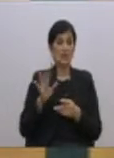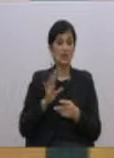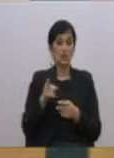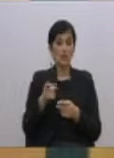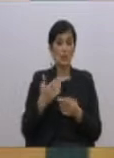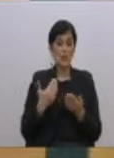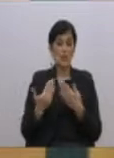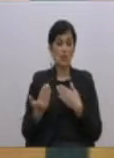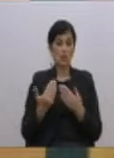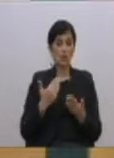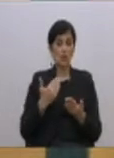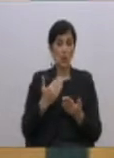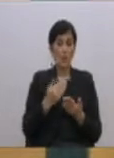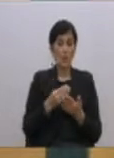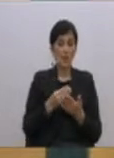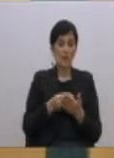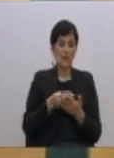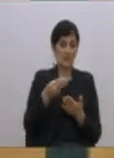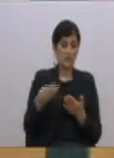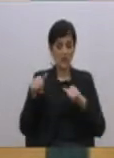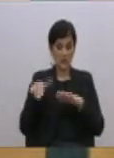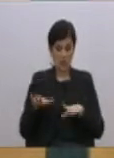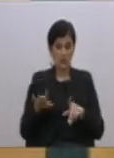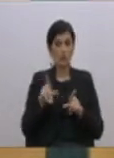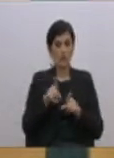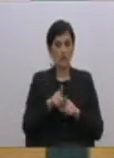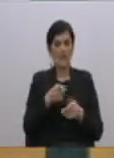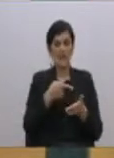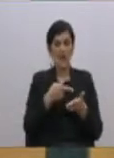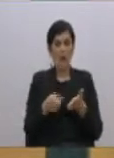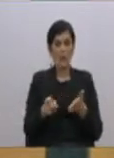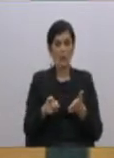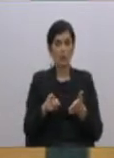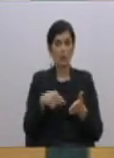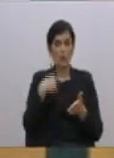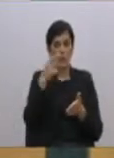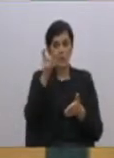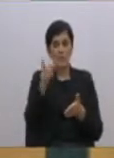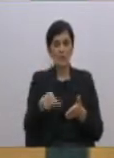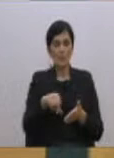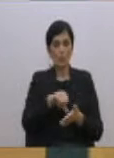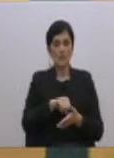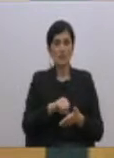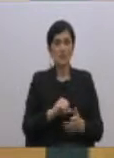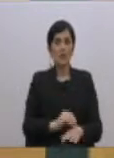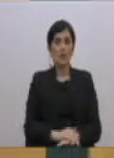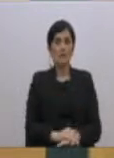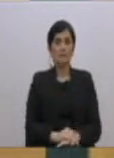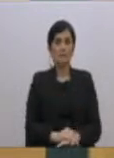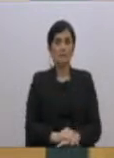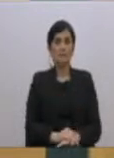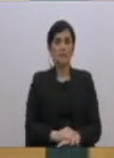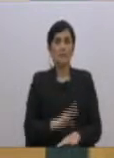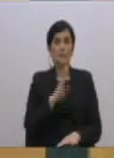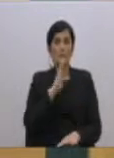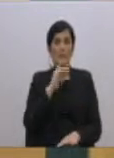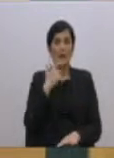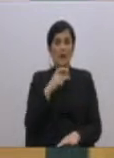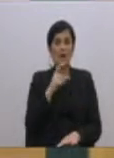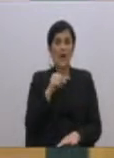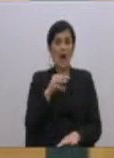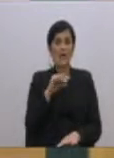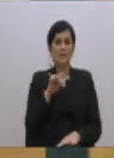მიდგომა და ეს საკვალიფიკაციო პალატამ დაირიცხება შემდგომ ამ პირის მონაწილეობა. Calbatoni Hati